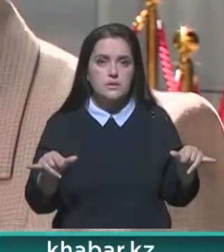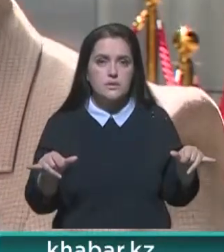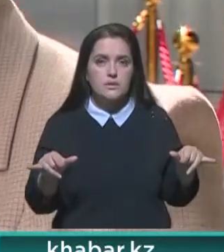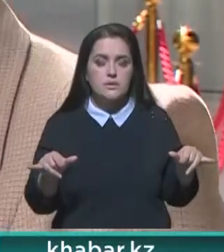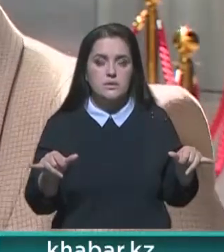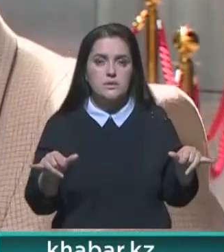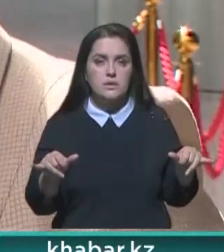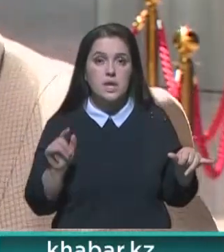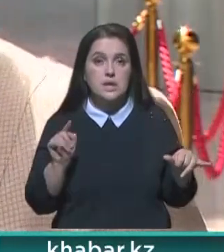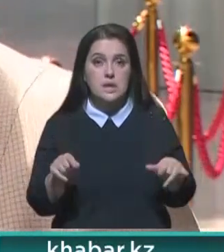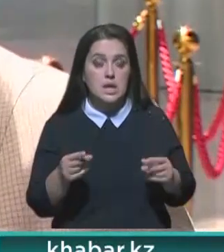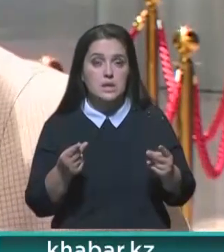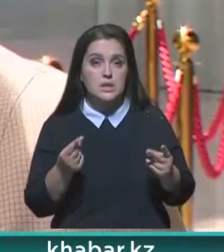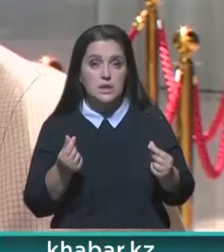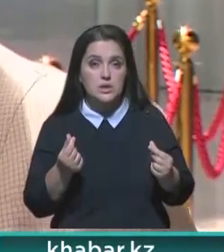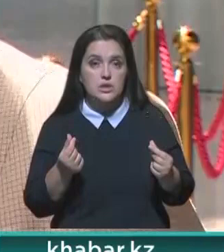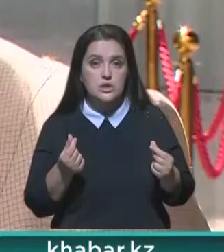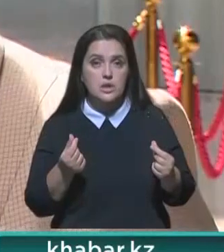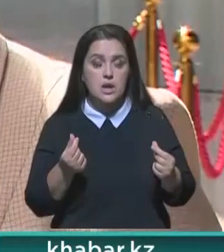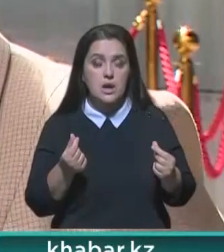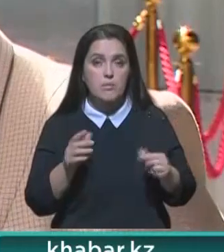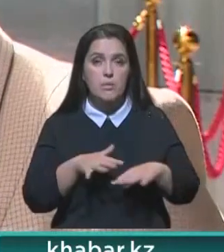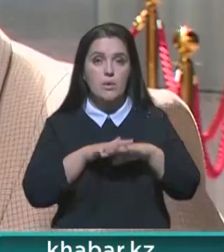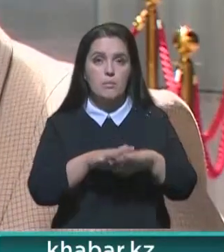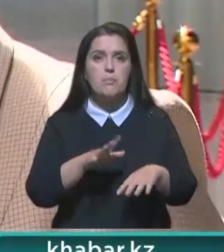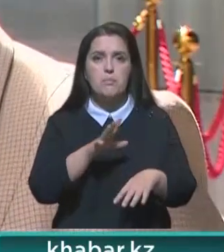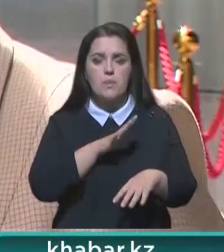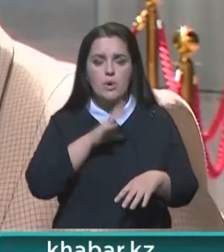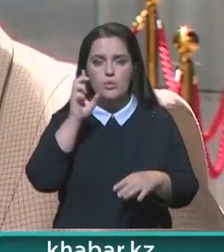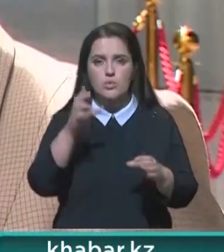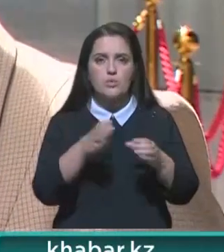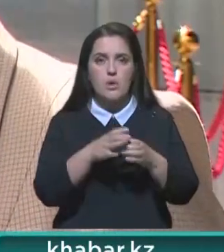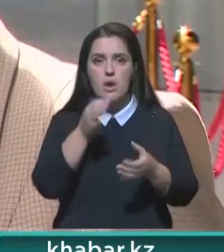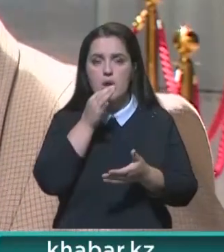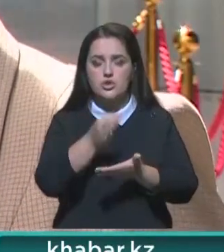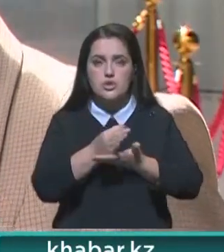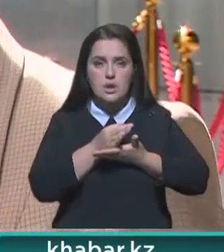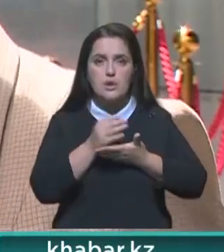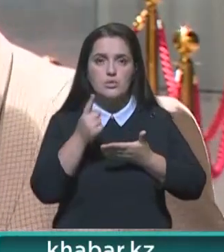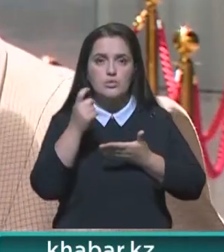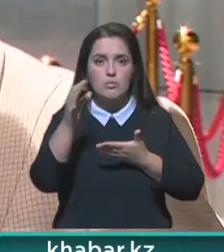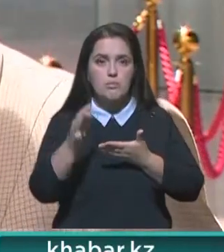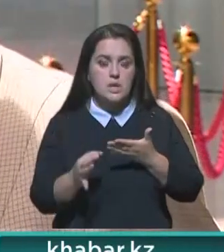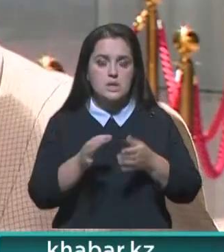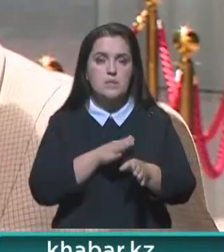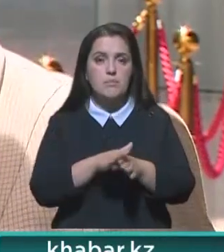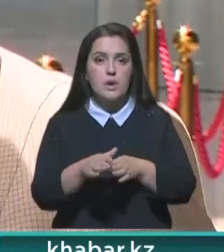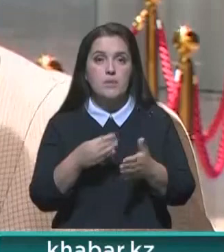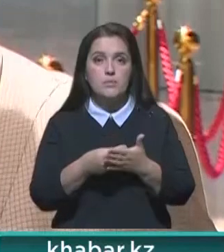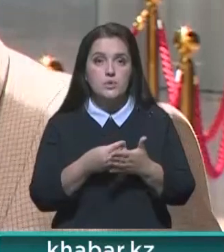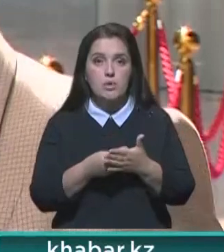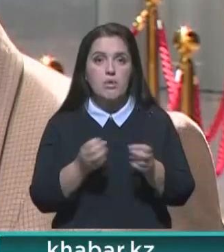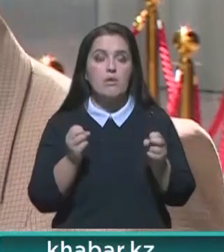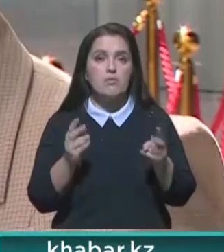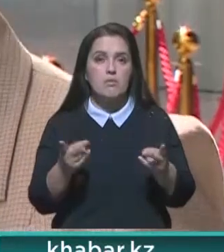те денежные средства, которые придут в регион, у нас так бывает, что госорган, например, отчитался о том, что у него 100% исполнения бюджета. Каким